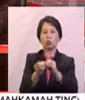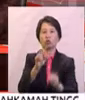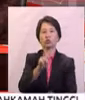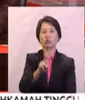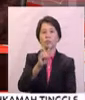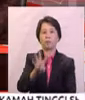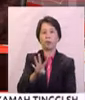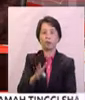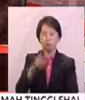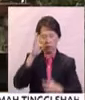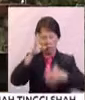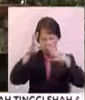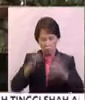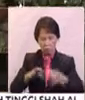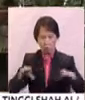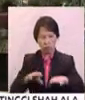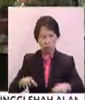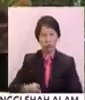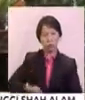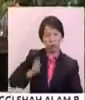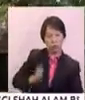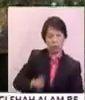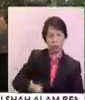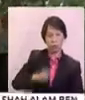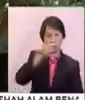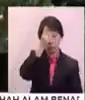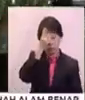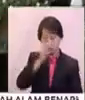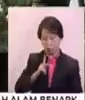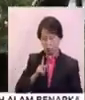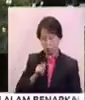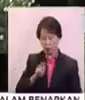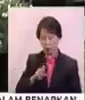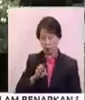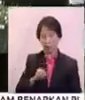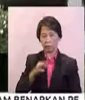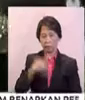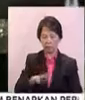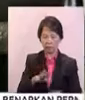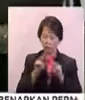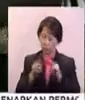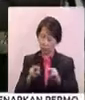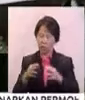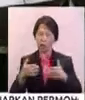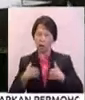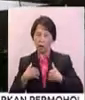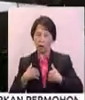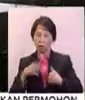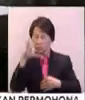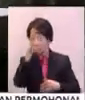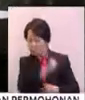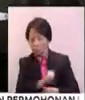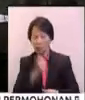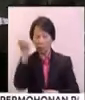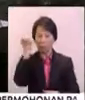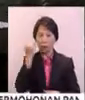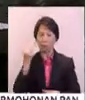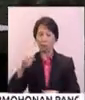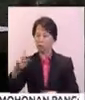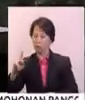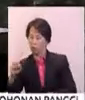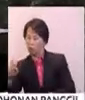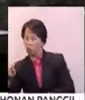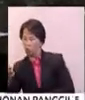ke-24. Keputusan dibuat Hakim Dato' Abdul Karim Abdul Rahman selepas mendapati terdapat kekhilafan Mahkamah Korona